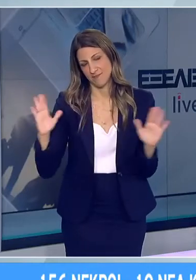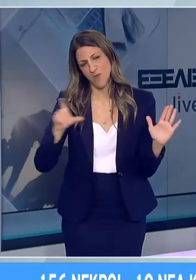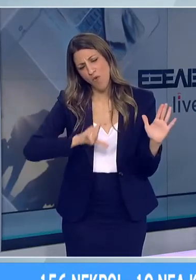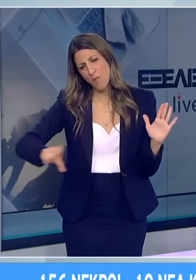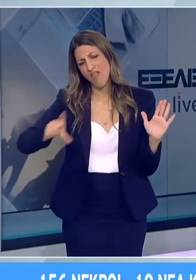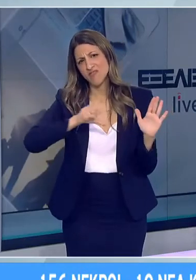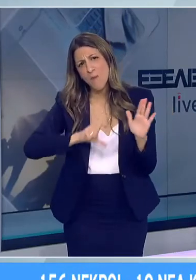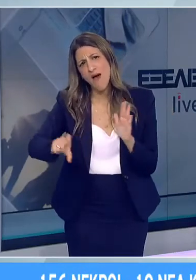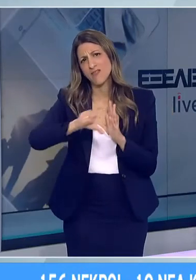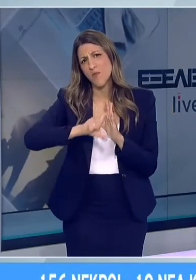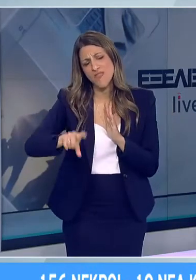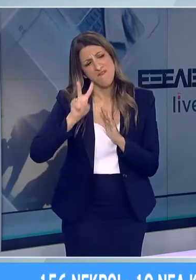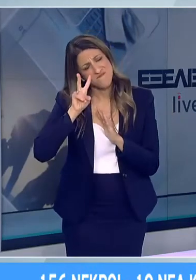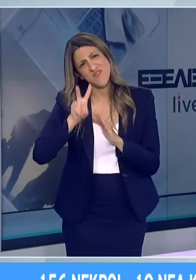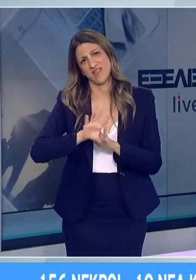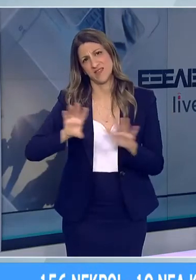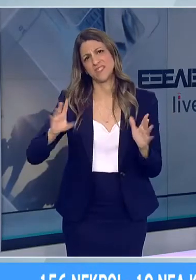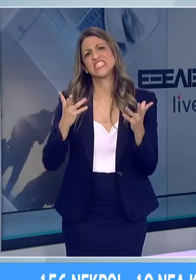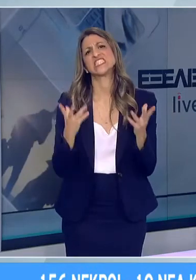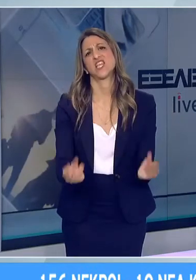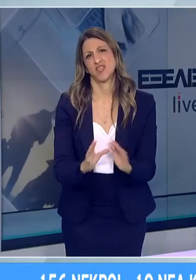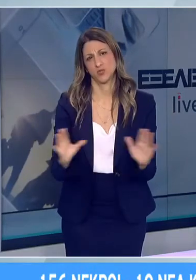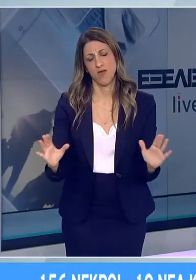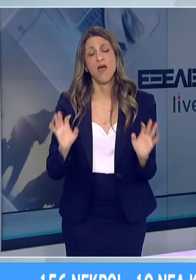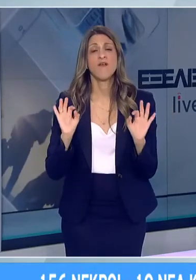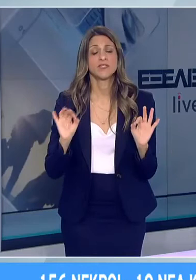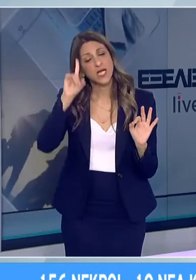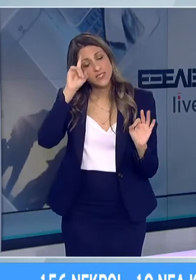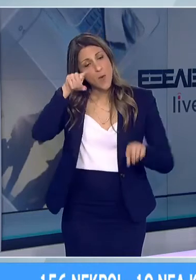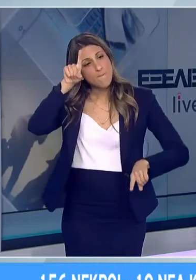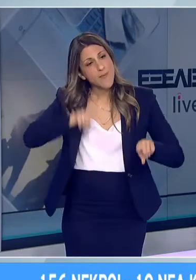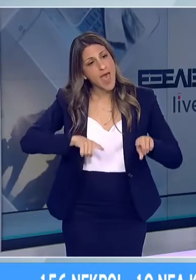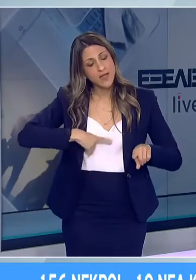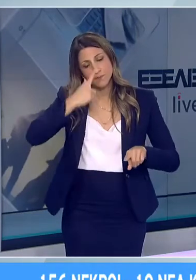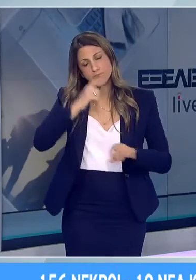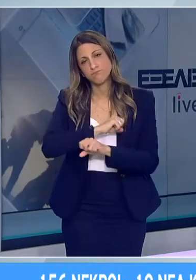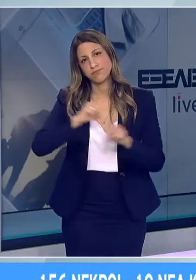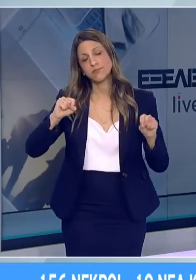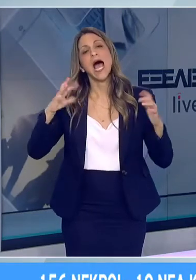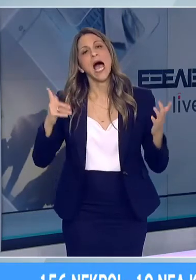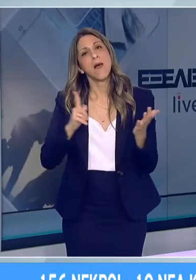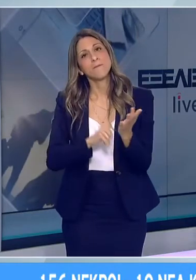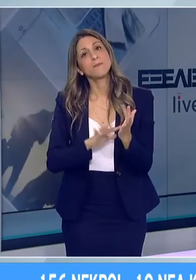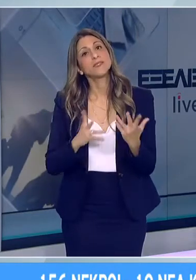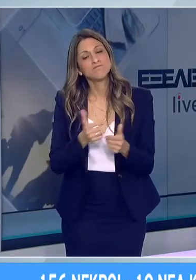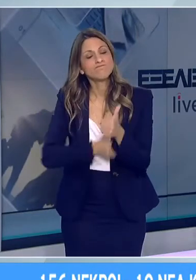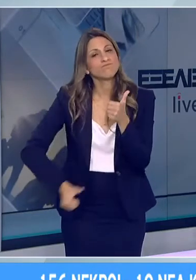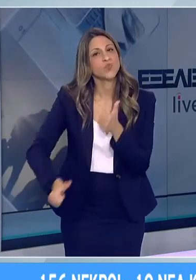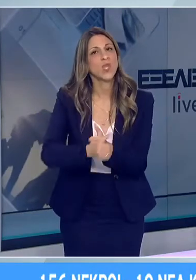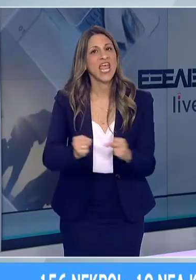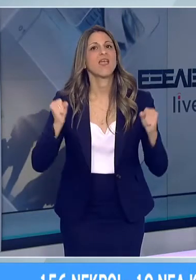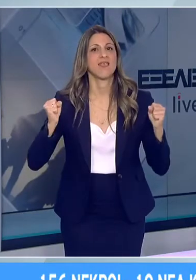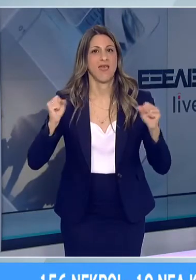εβδομάδα. Και όσο κάποιες φορές αυτή η νέα καθημερινότητα μας κάνει να δυσανασχετούμε, είναι αυτή που διασφαλίζει ότι θα παραμείνουμε υγιείς, ότι θα